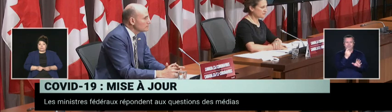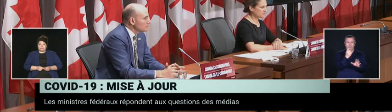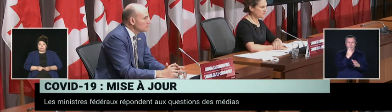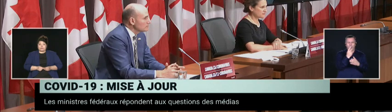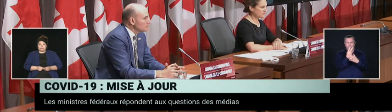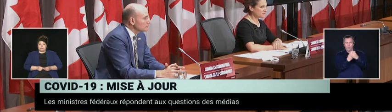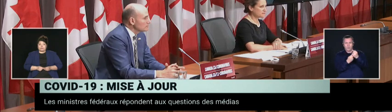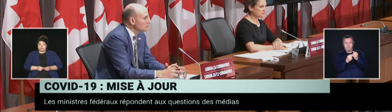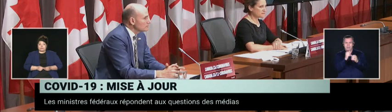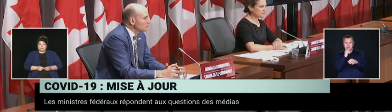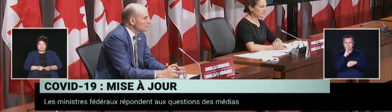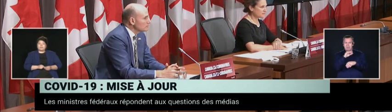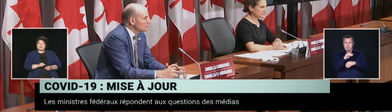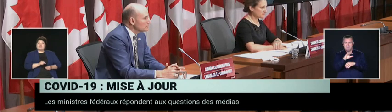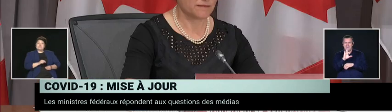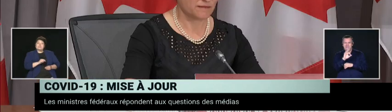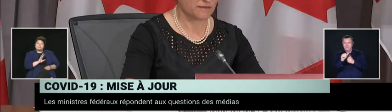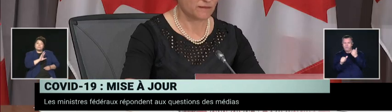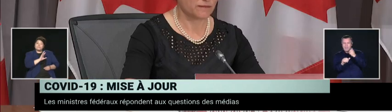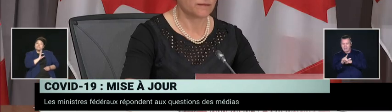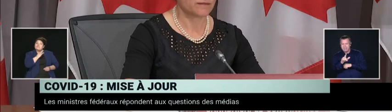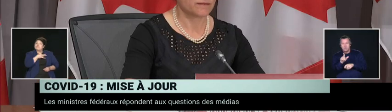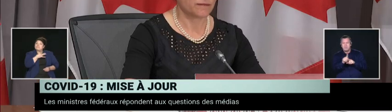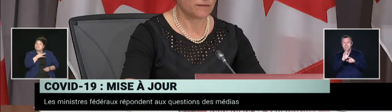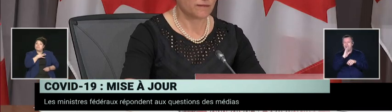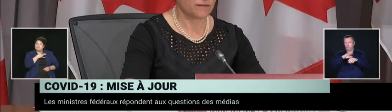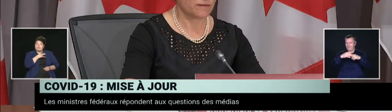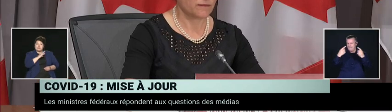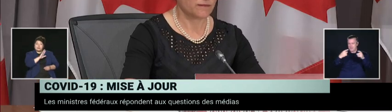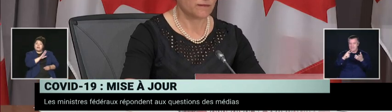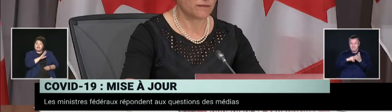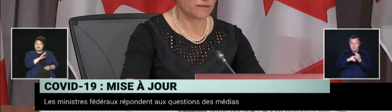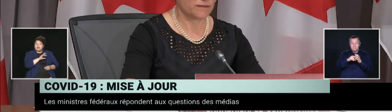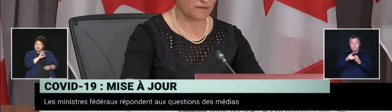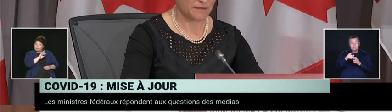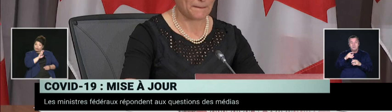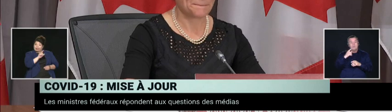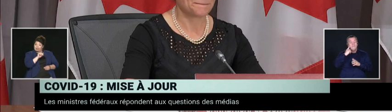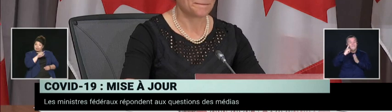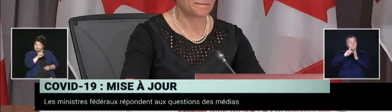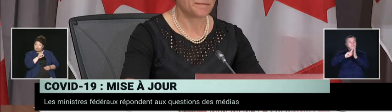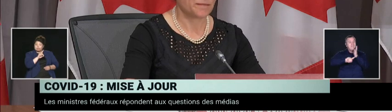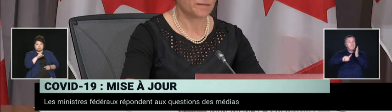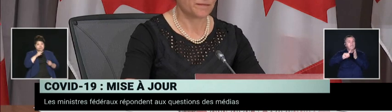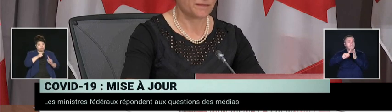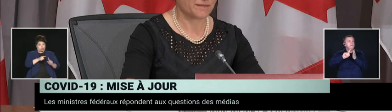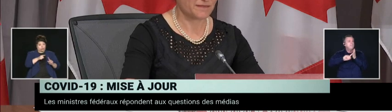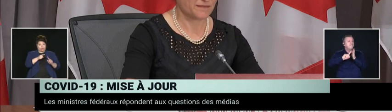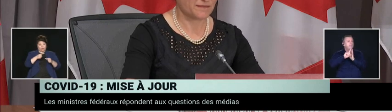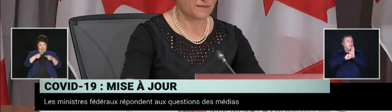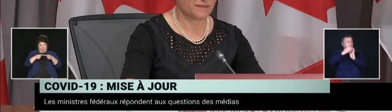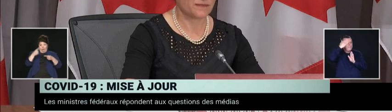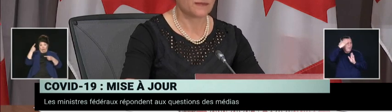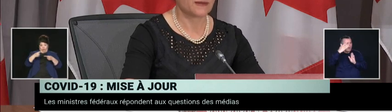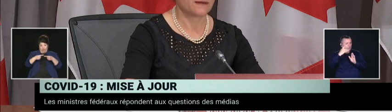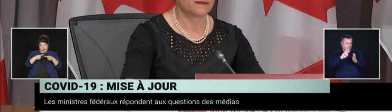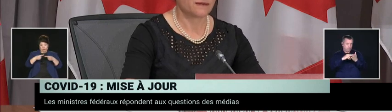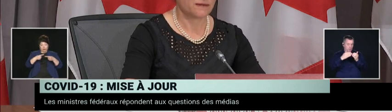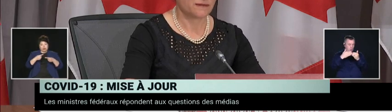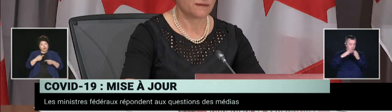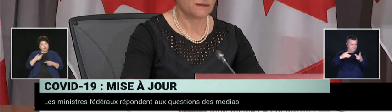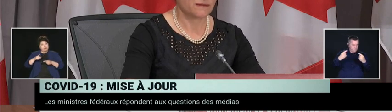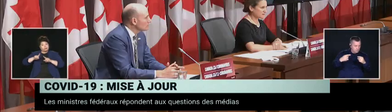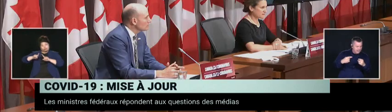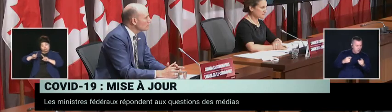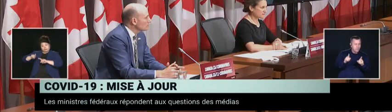sur les frontières. Est-ce que la prise de température veut dire l'ouverture des frontières? Puis, M. Garneau, est-ce que c'est une décision qui est politique ou une décision